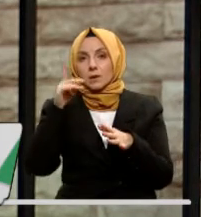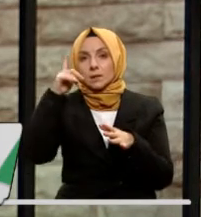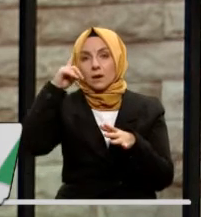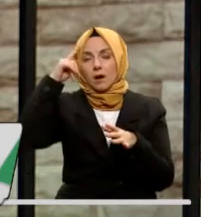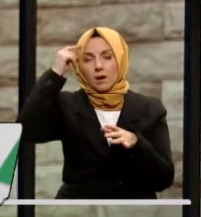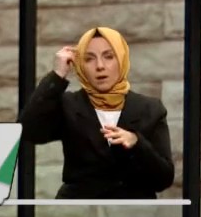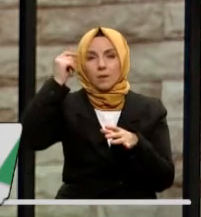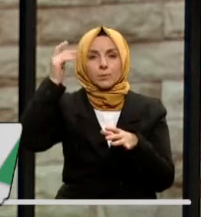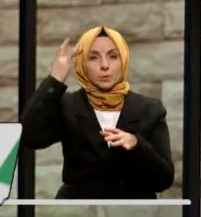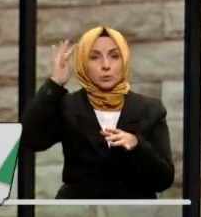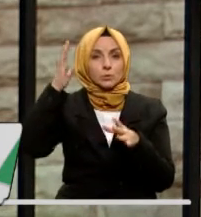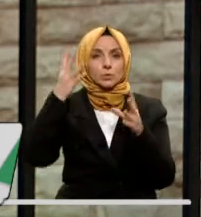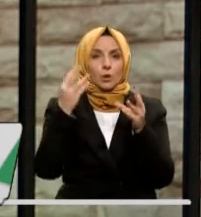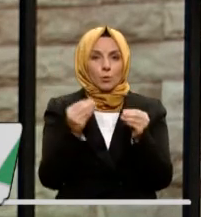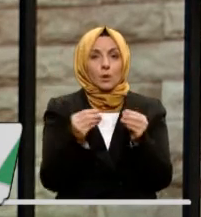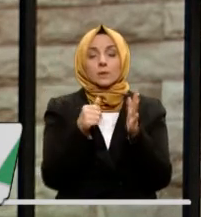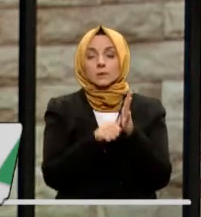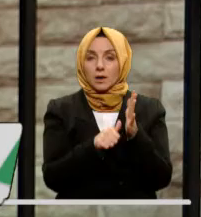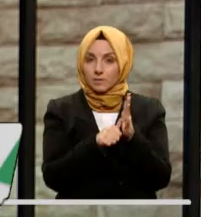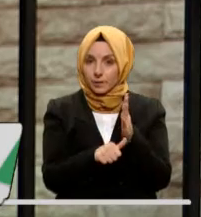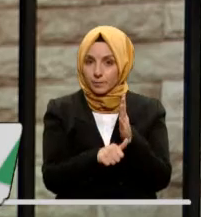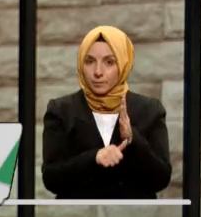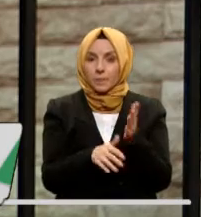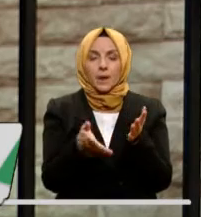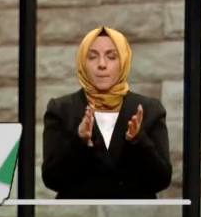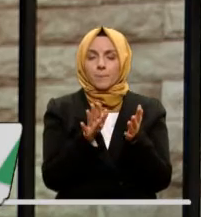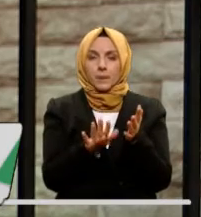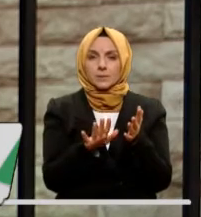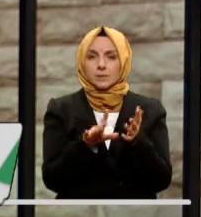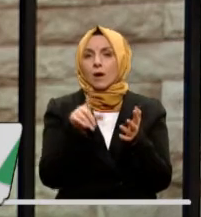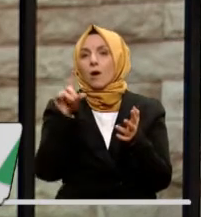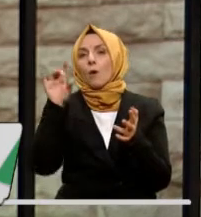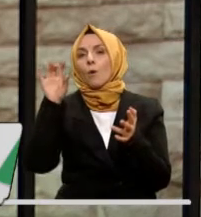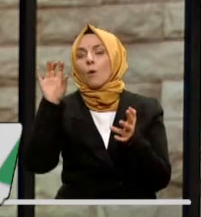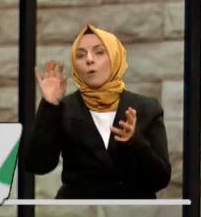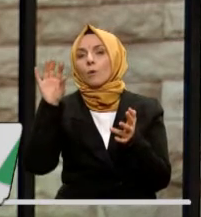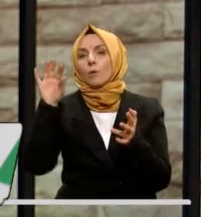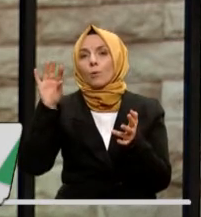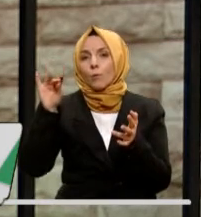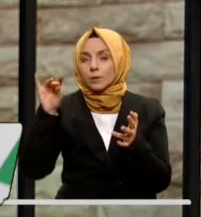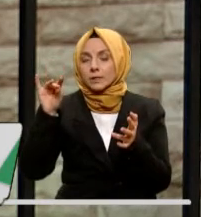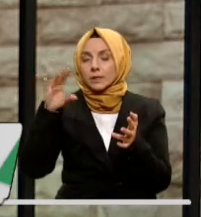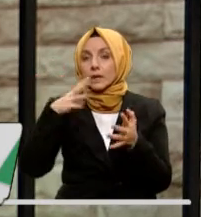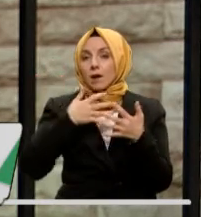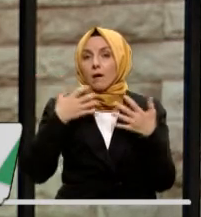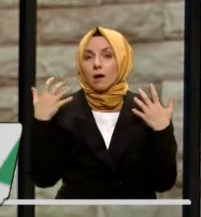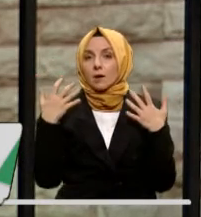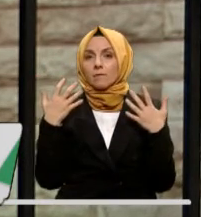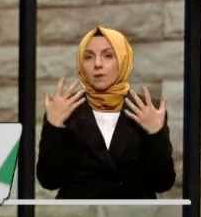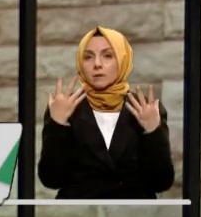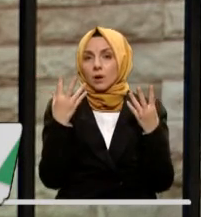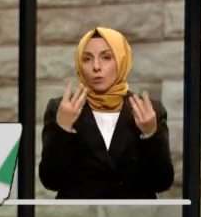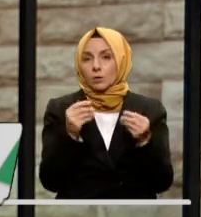dediğimiz takvim 12 hayvanlı Bizim eski atalarımızın kullandığı Türkler'in kullandığı takvim yine